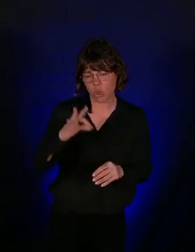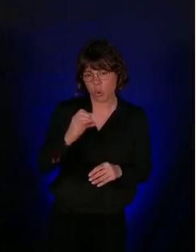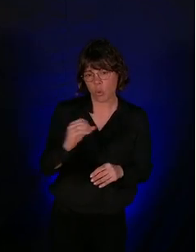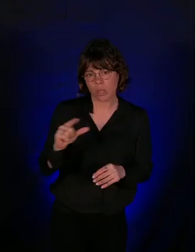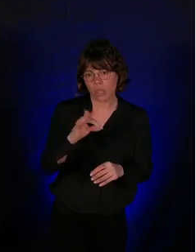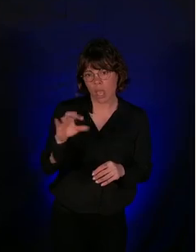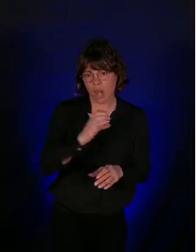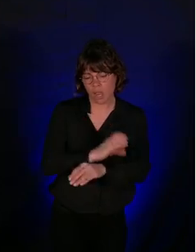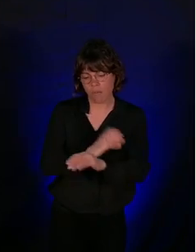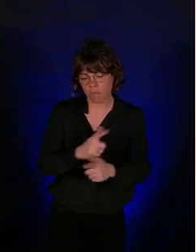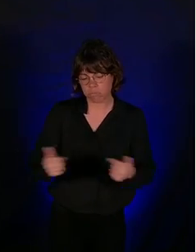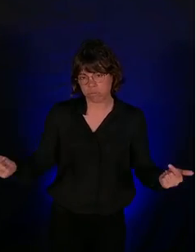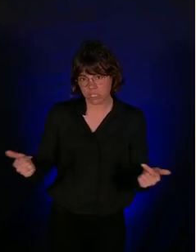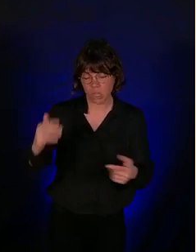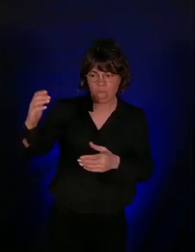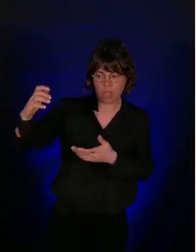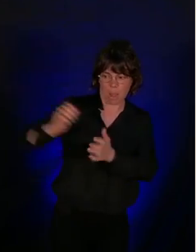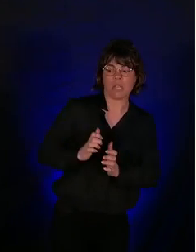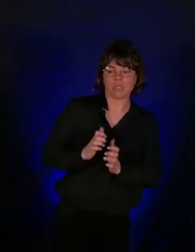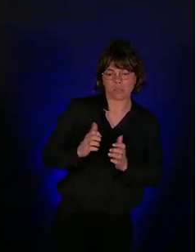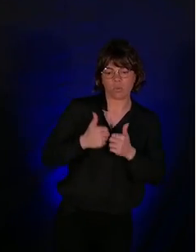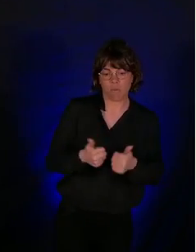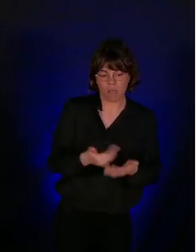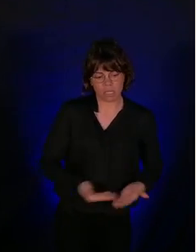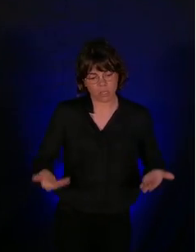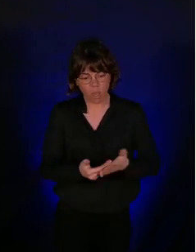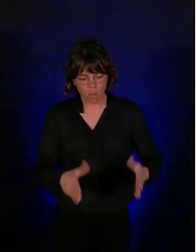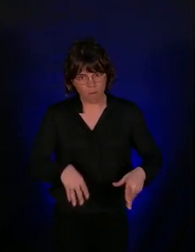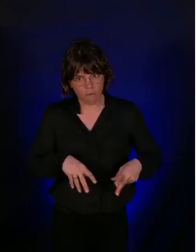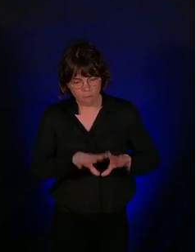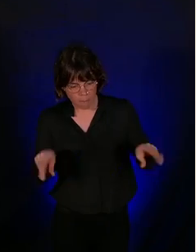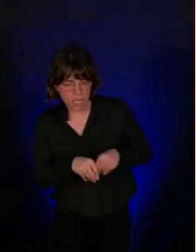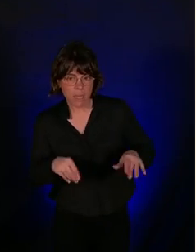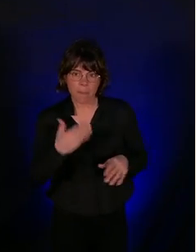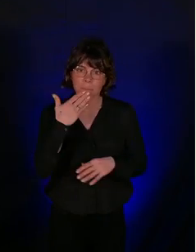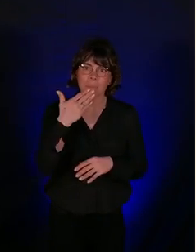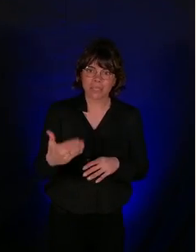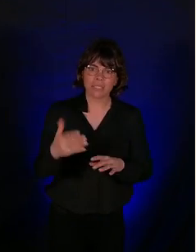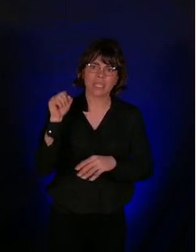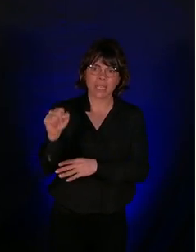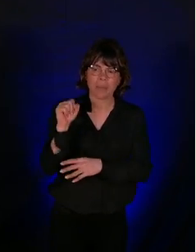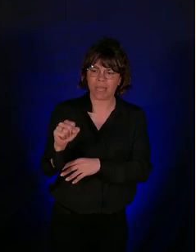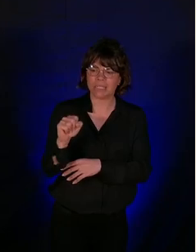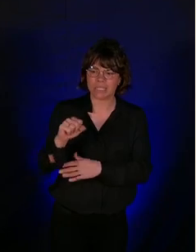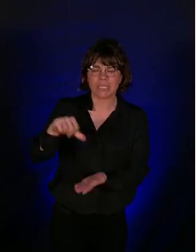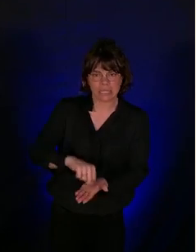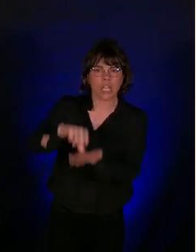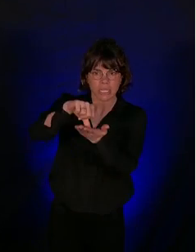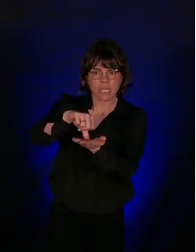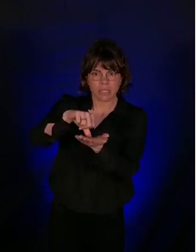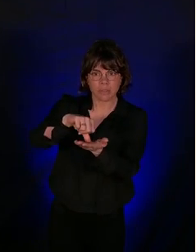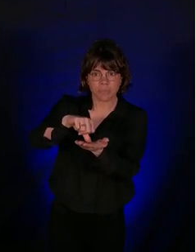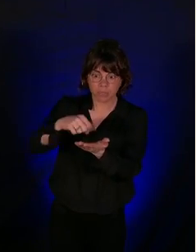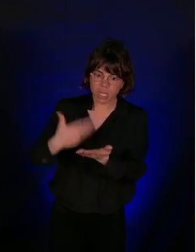compagnie qui nous oppressent quel que soit nos lieux de vie je veux remercier la camarade iranienne d'avoir eu le courage et d'avoir le courage